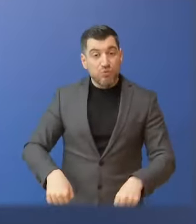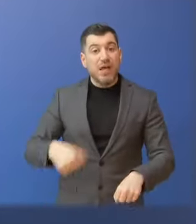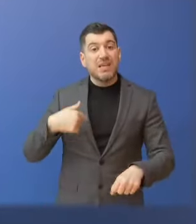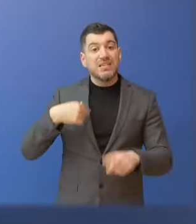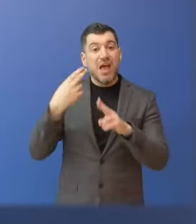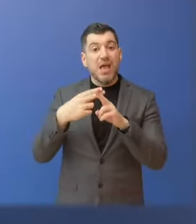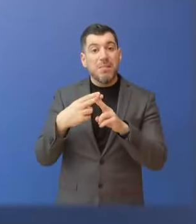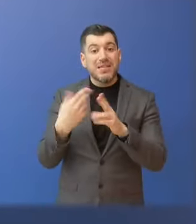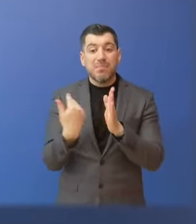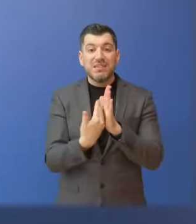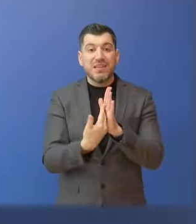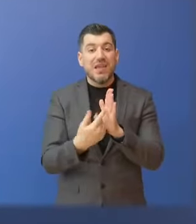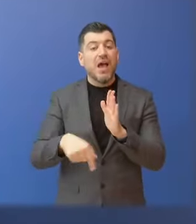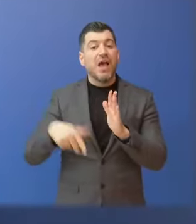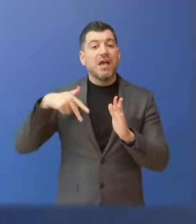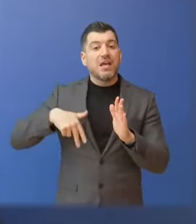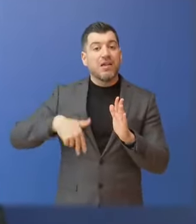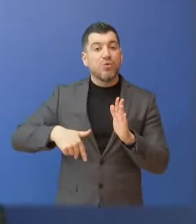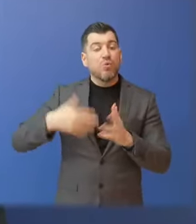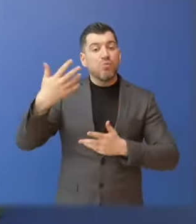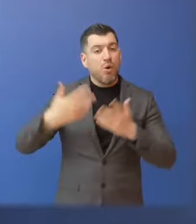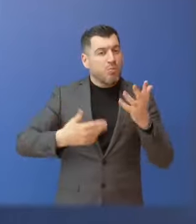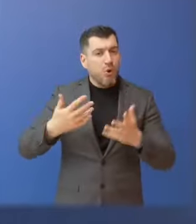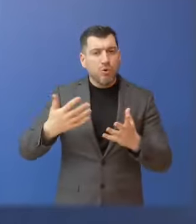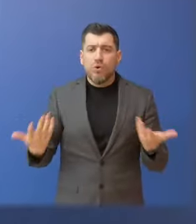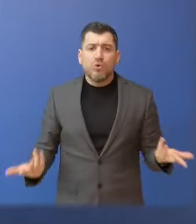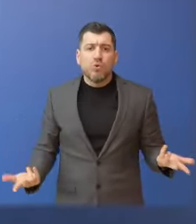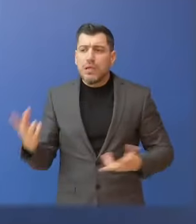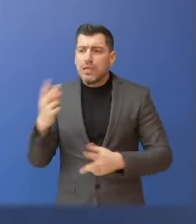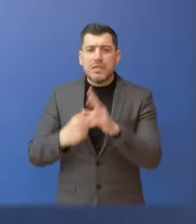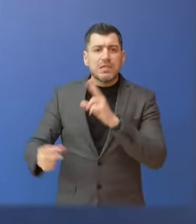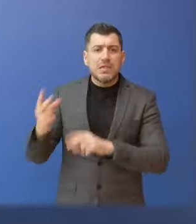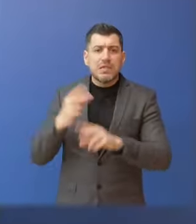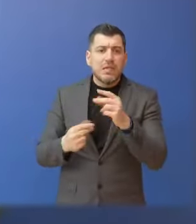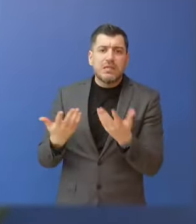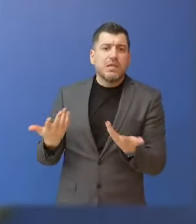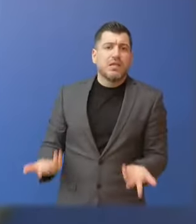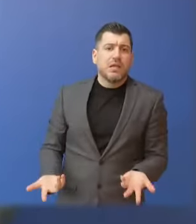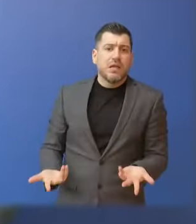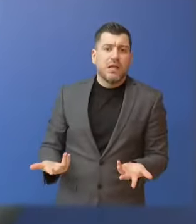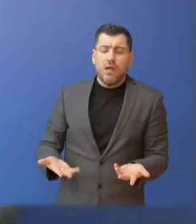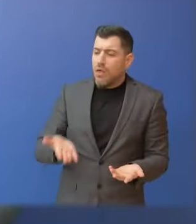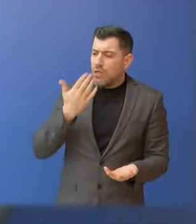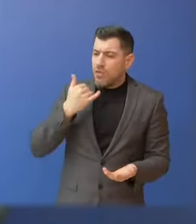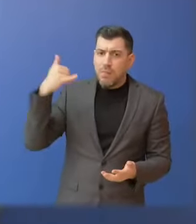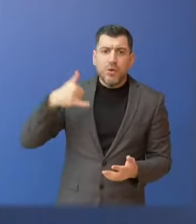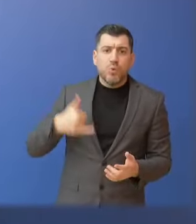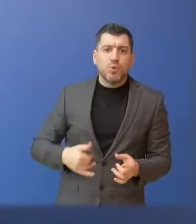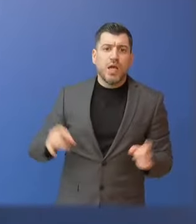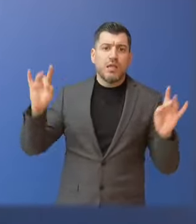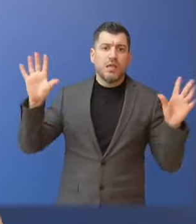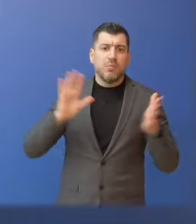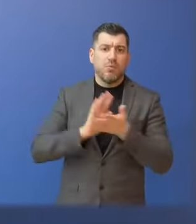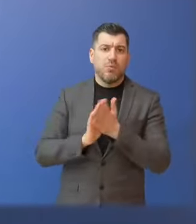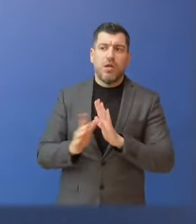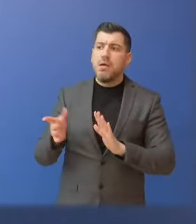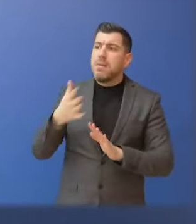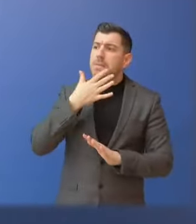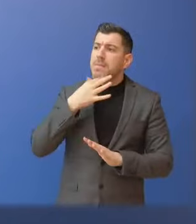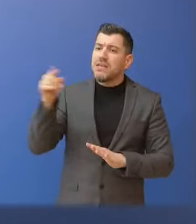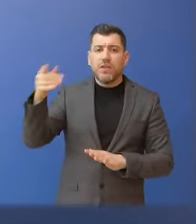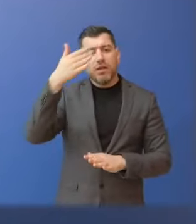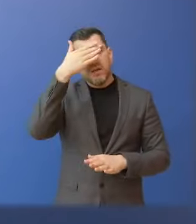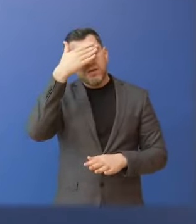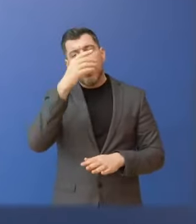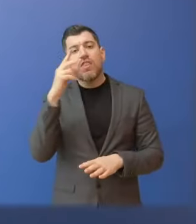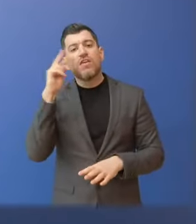προϋπολογισμού τότε δεν μπορούμε να κάνουμε ουσιαστική συζήτηση για κανένα θέμα και εν προκειμένω για την τριτοβάθμια εκπαίδευση τώρα ως